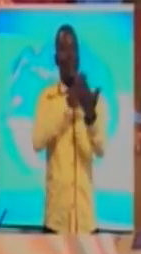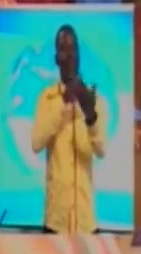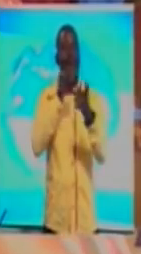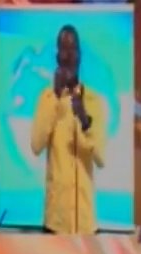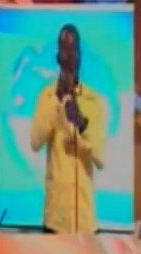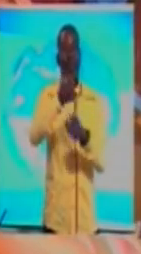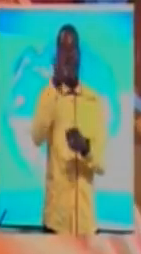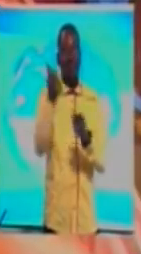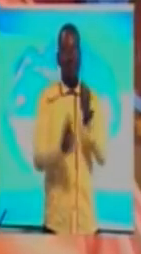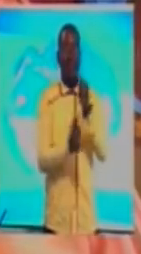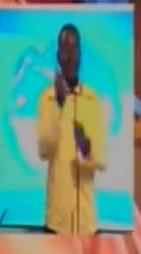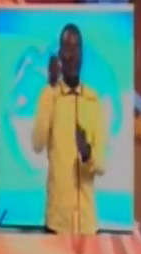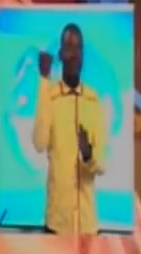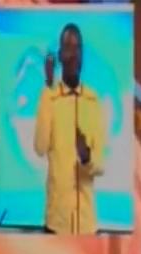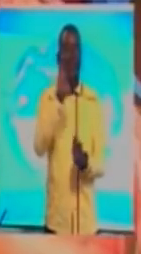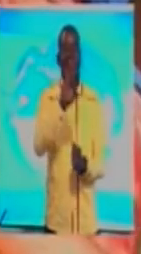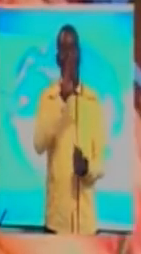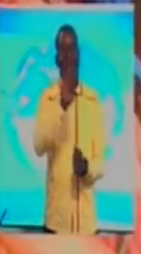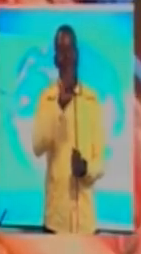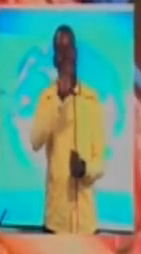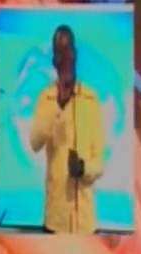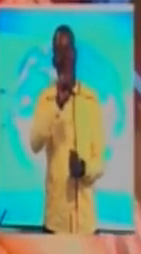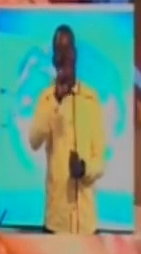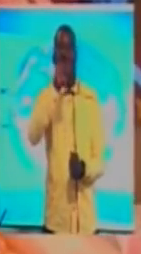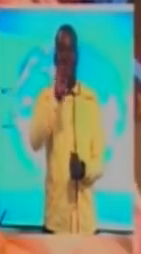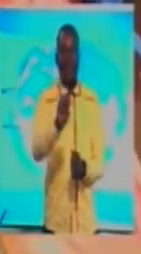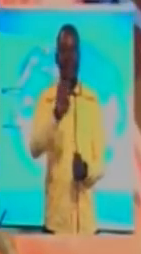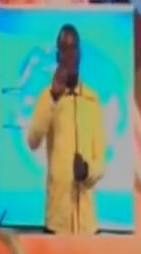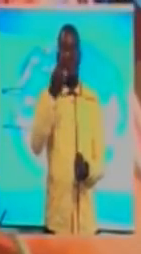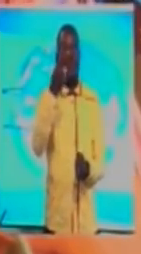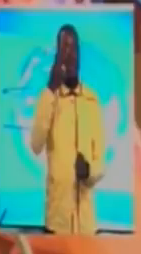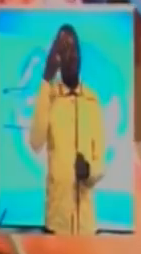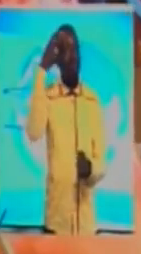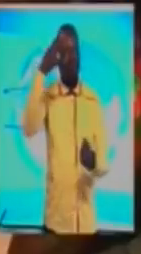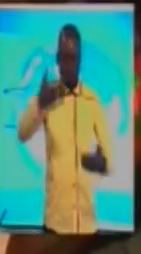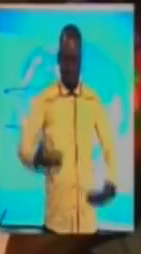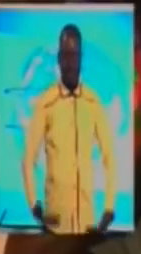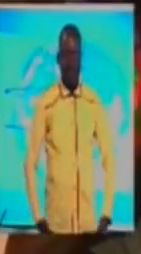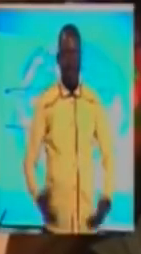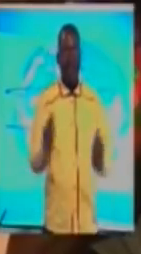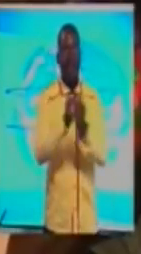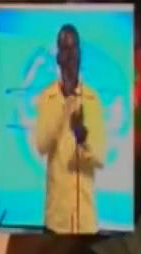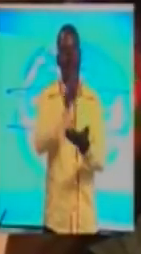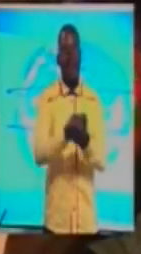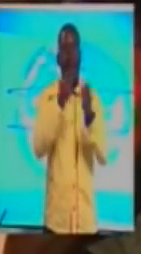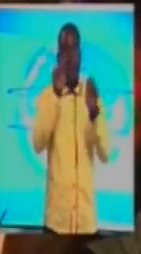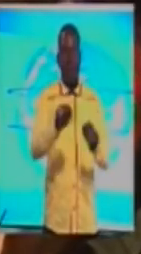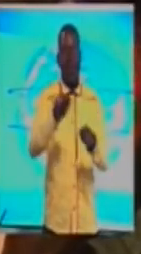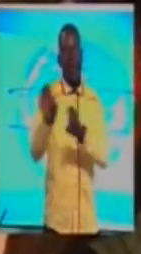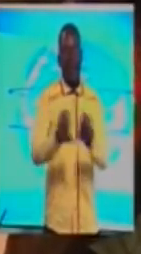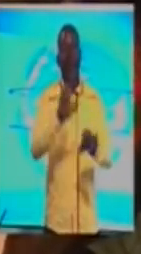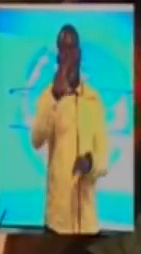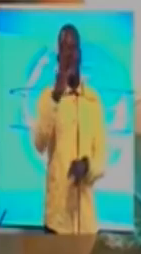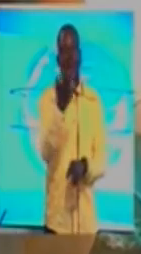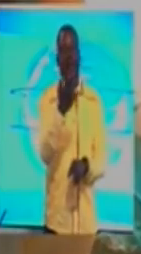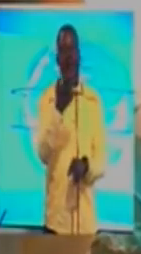c'est comme ça, ça c'est pour les fesses. Bon, le deuxième, ça c'est en culotte. Bon, avec culotte là maintenant, vous pouvez faire le troisième.